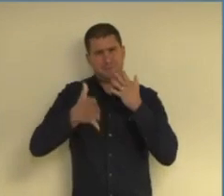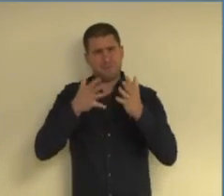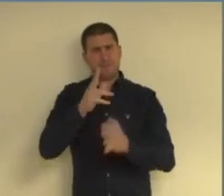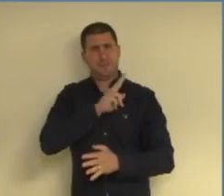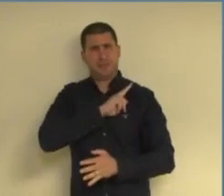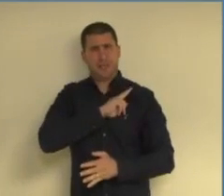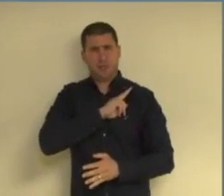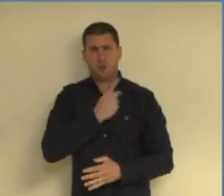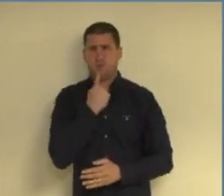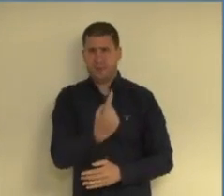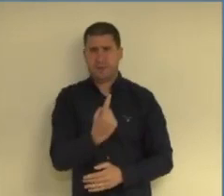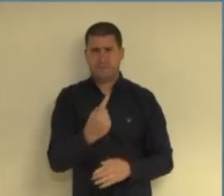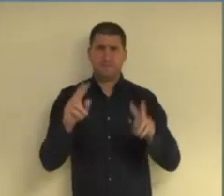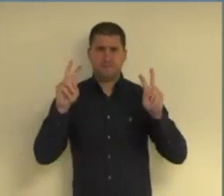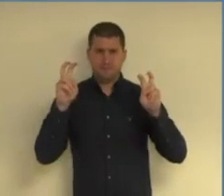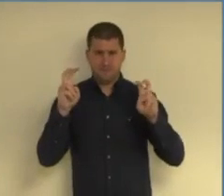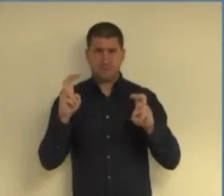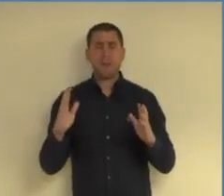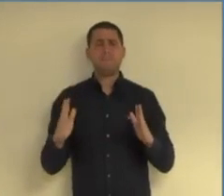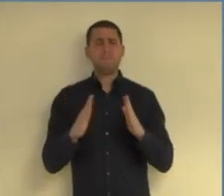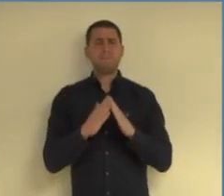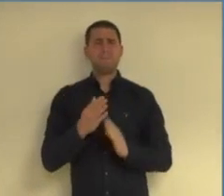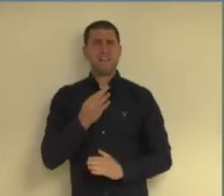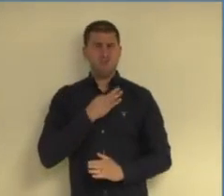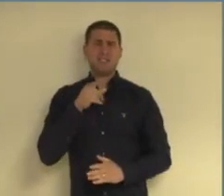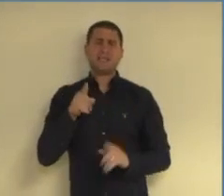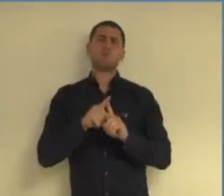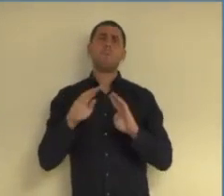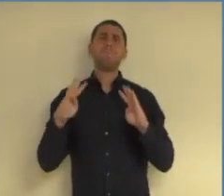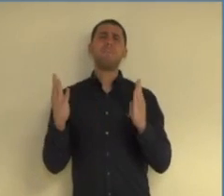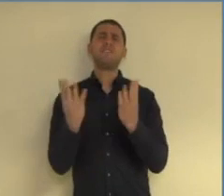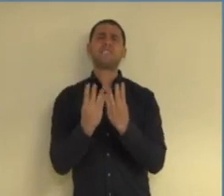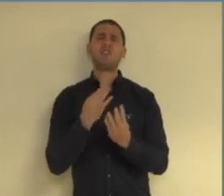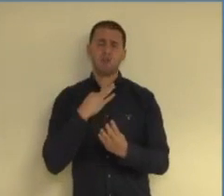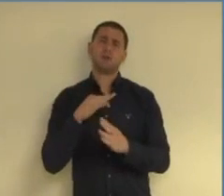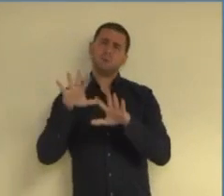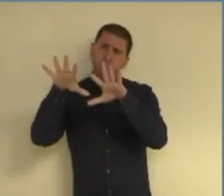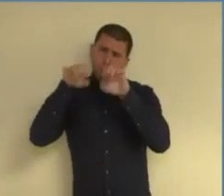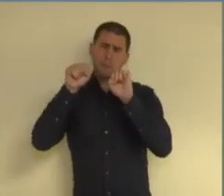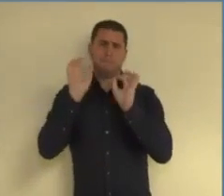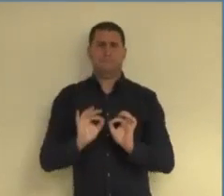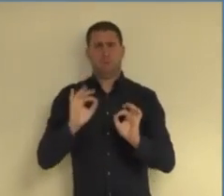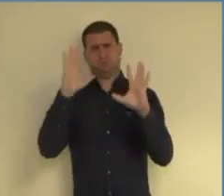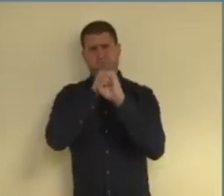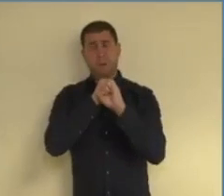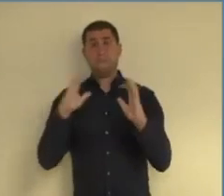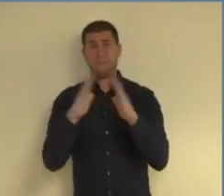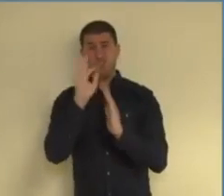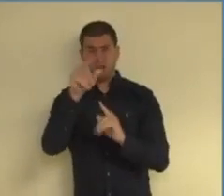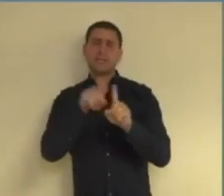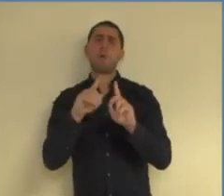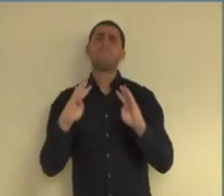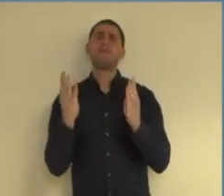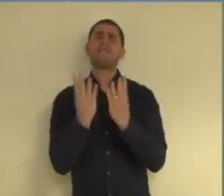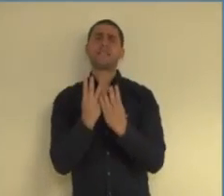האנגלית ביתי ומבצרי. אני מבקש שתאמצו בדיוק את זה. הבית שלכם או